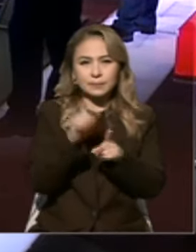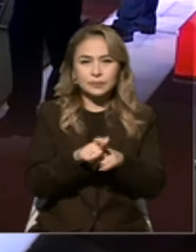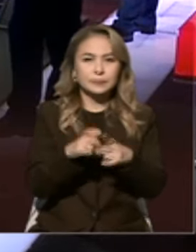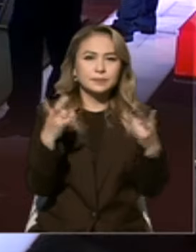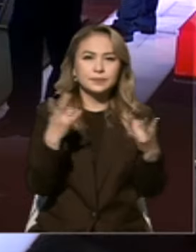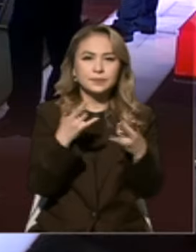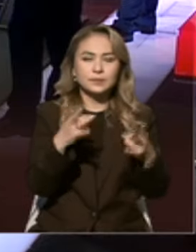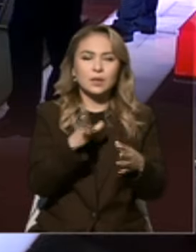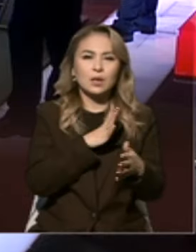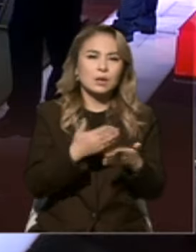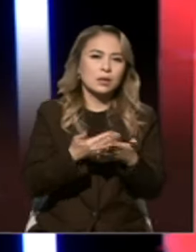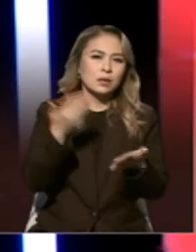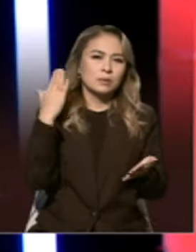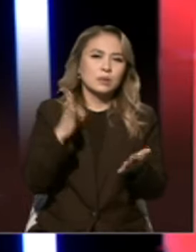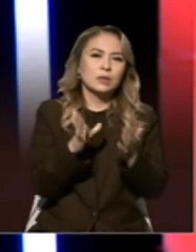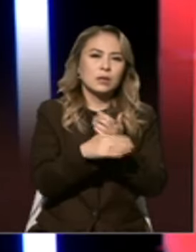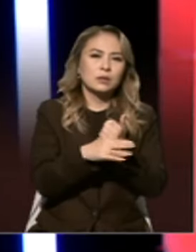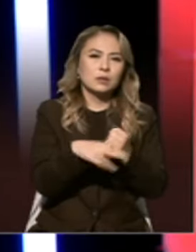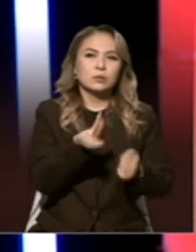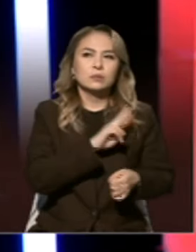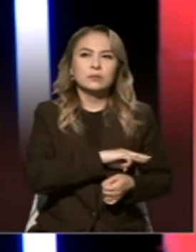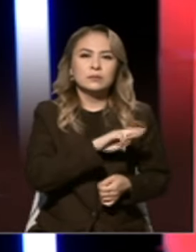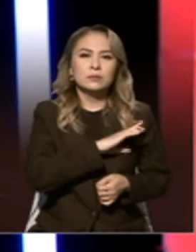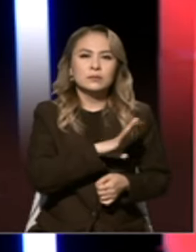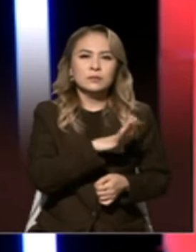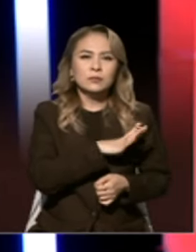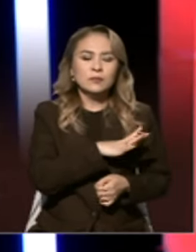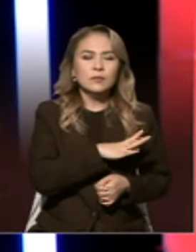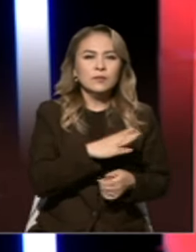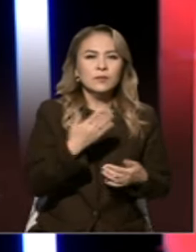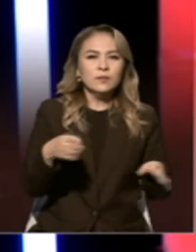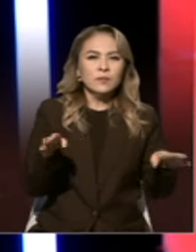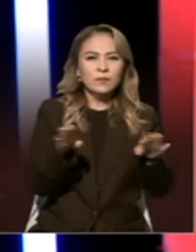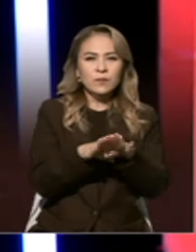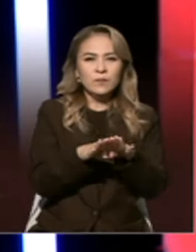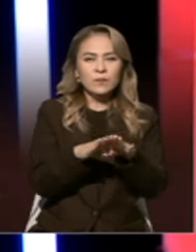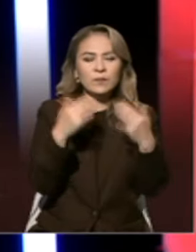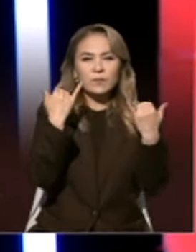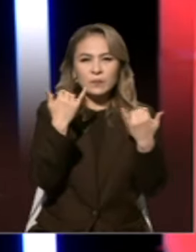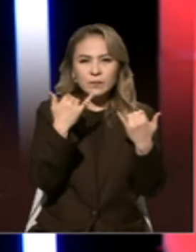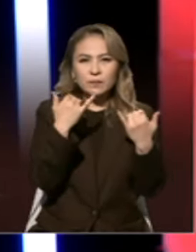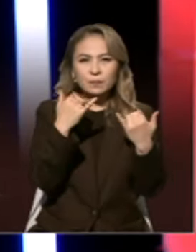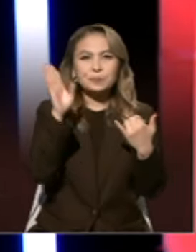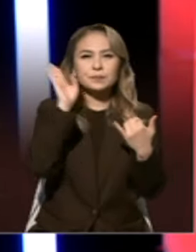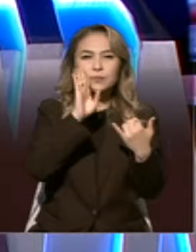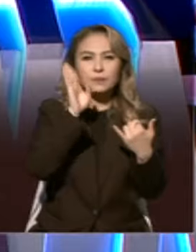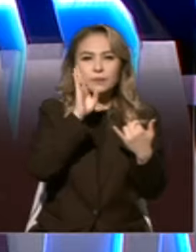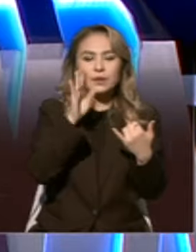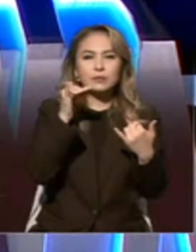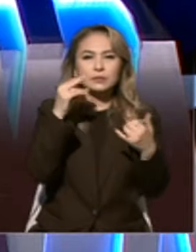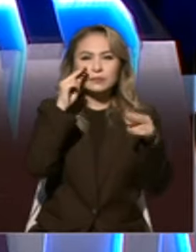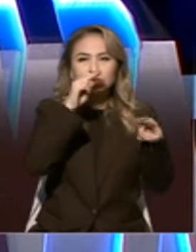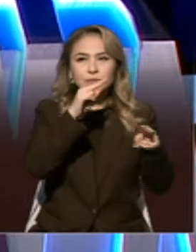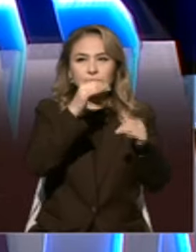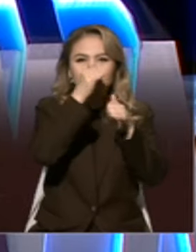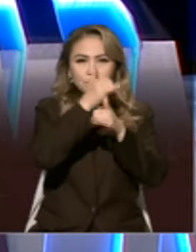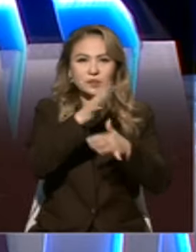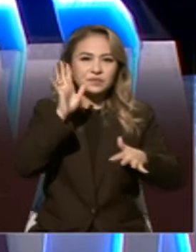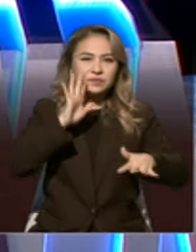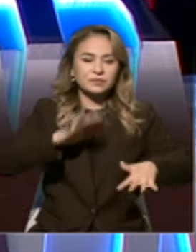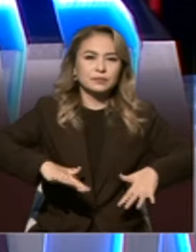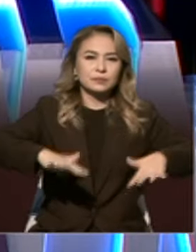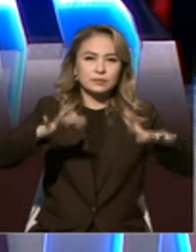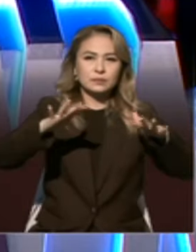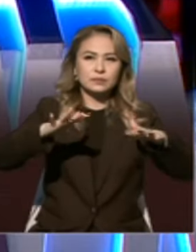дәл осындай жұмыс жүргізілді. Соколов. Енді Ереке, осы жерде бар ғой. Бұл қазір суға ие бола алмай, қазір көл болып